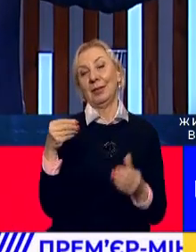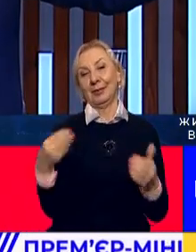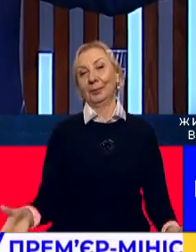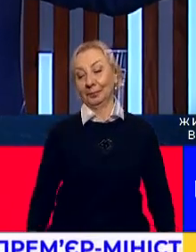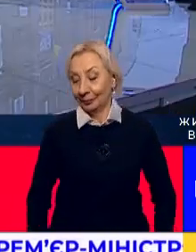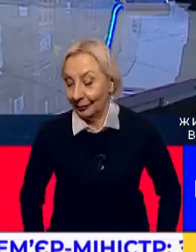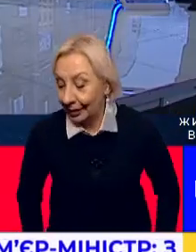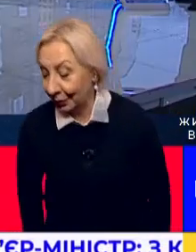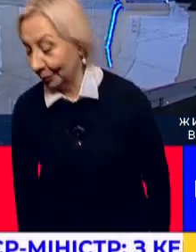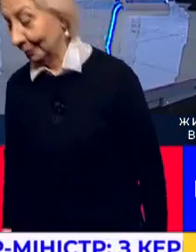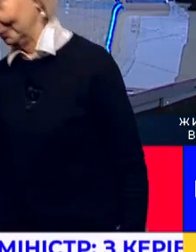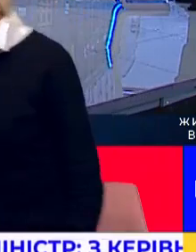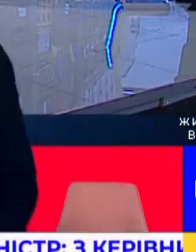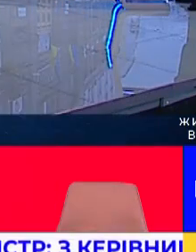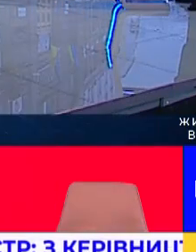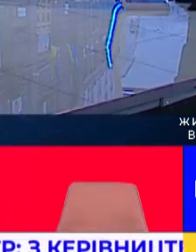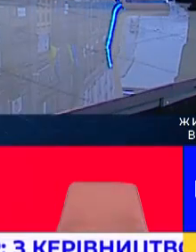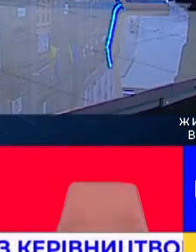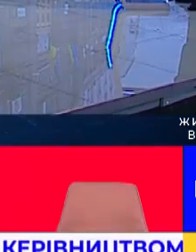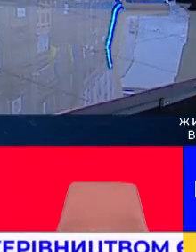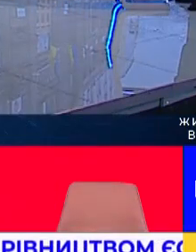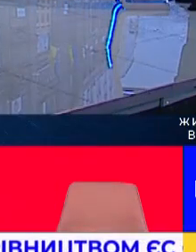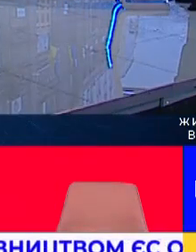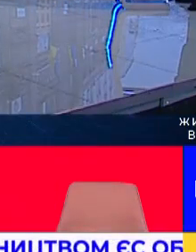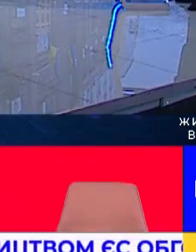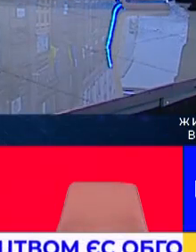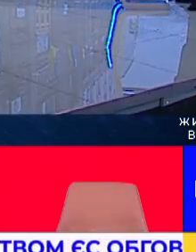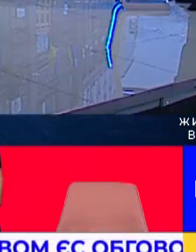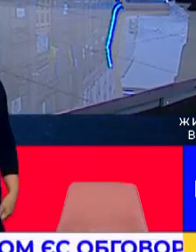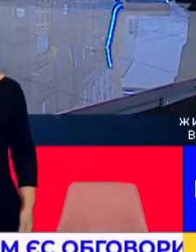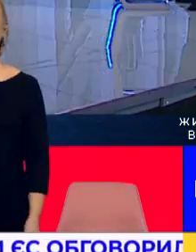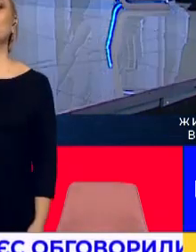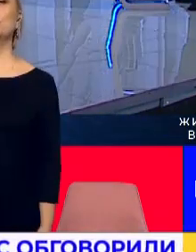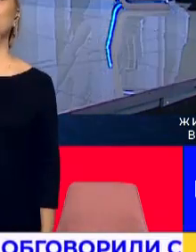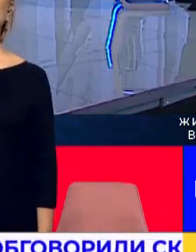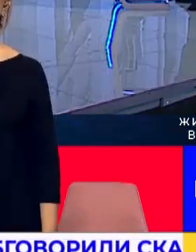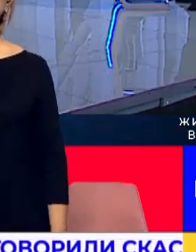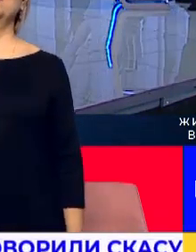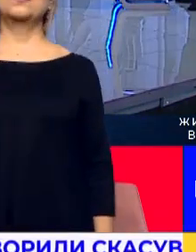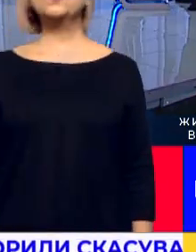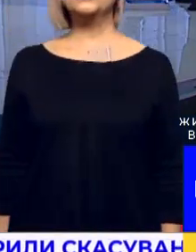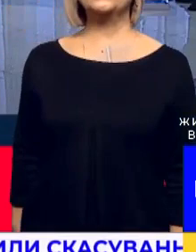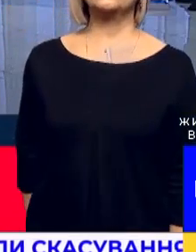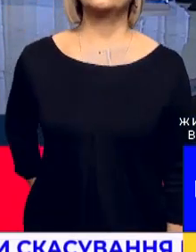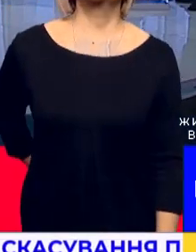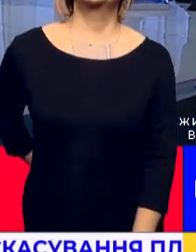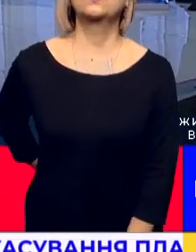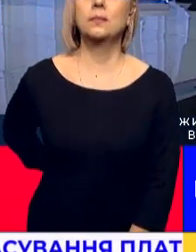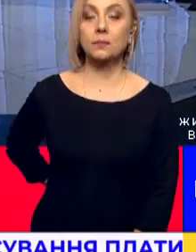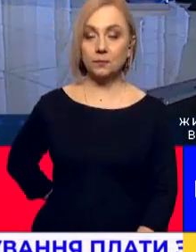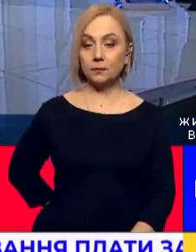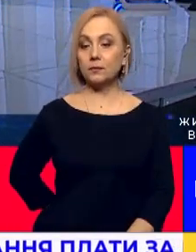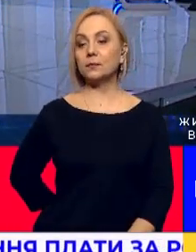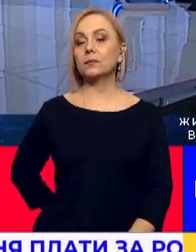19-му році. Цих доказів немає, цих фактів немає. Це означає, що Володимиру Зеленському є що ховати, і саме тому